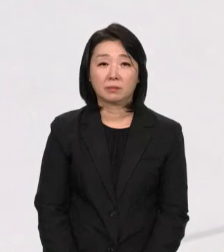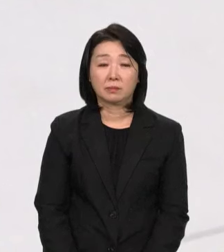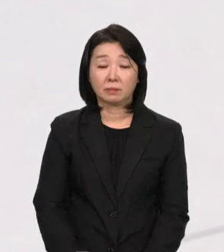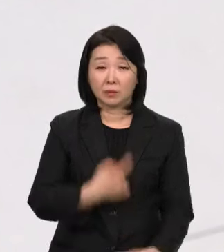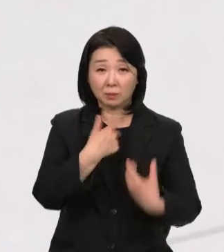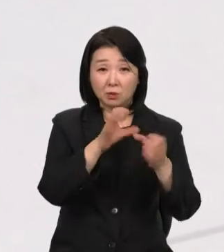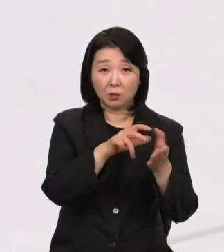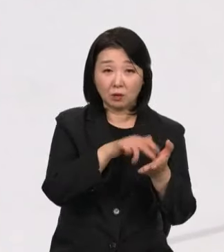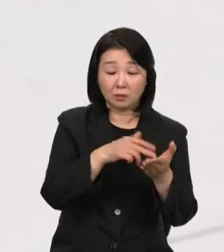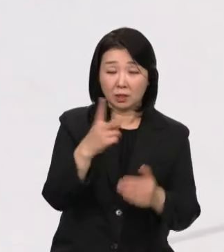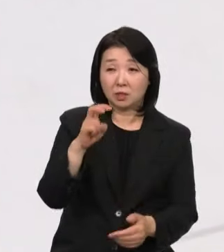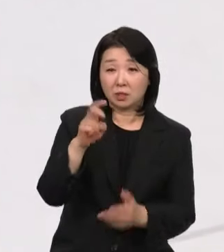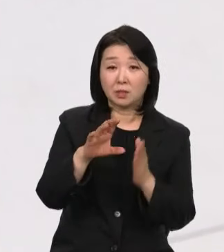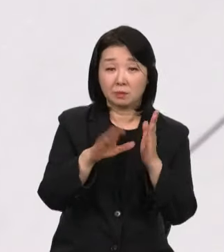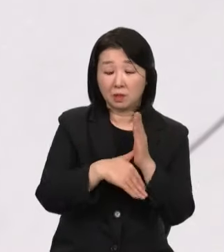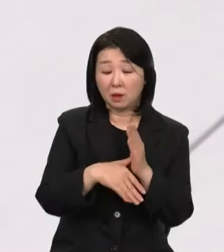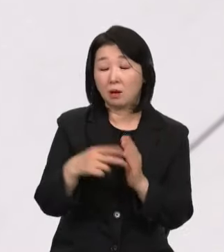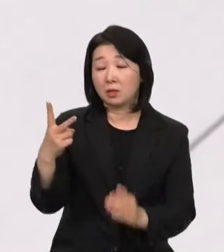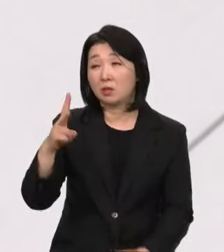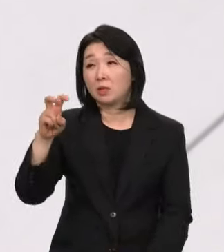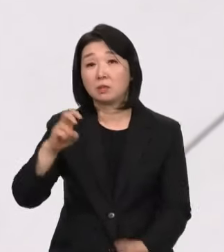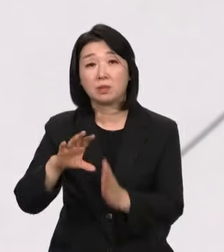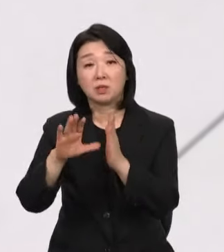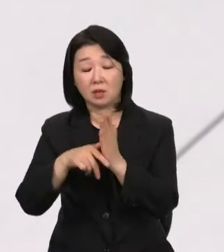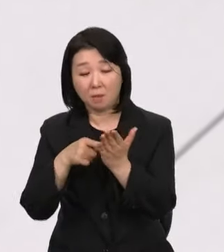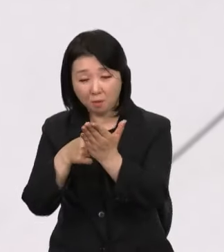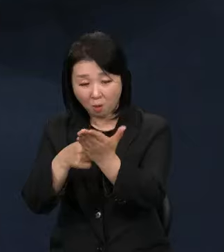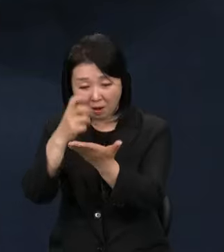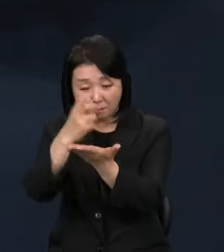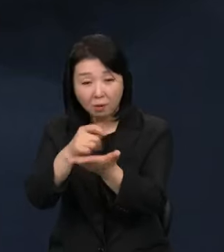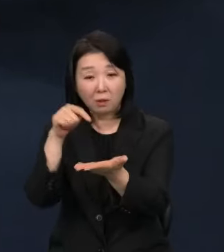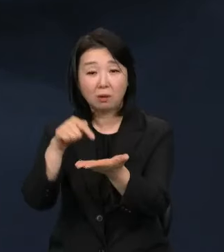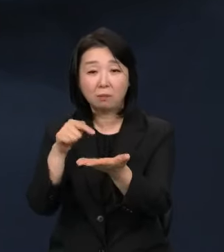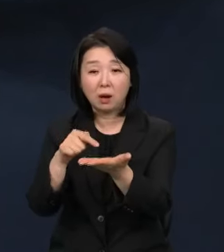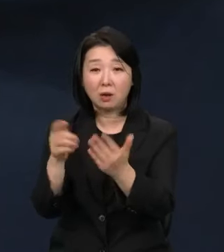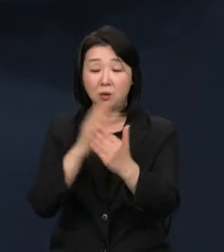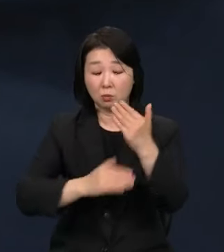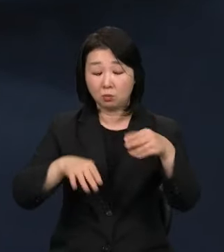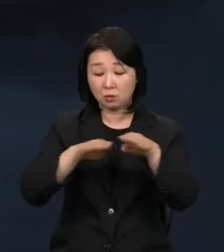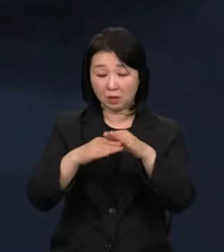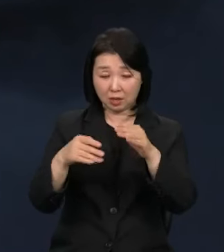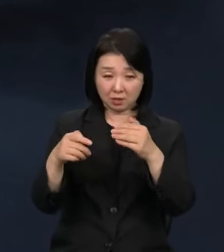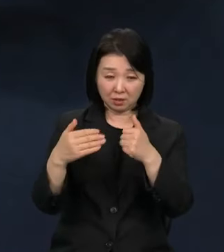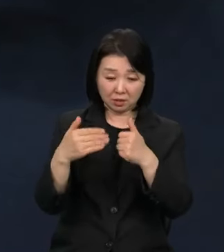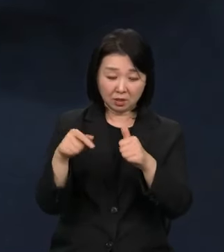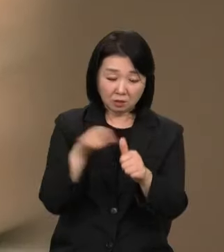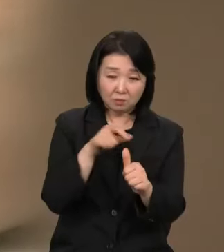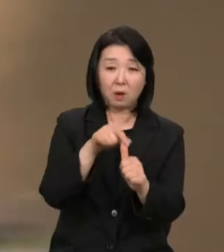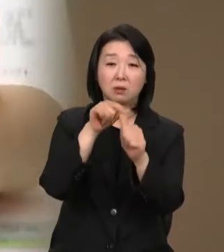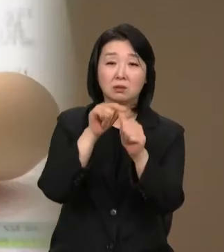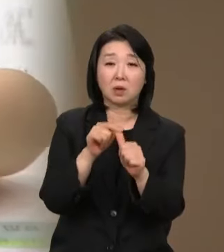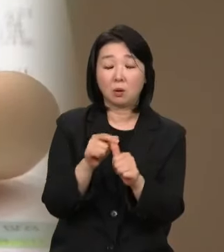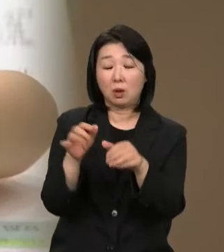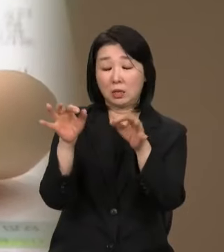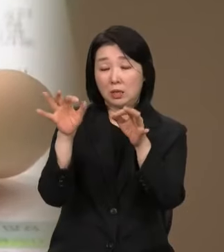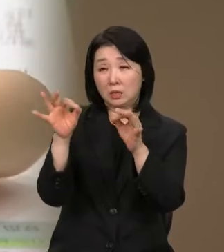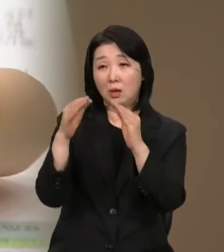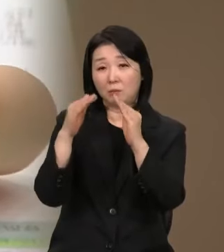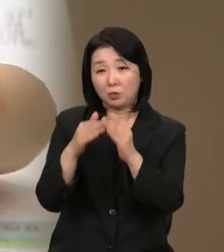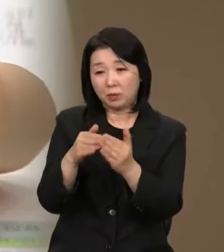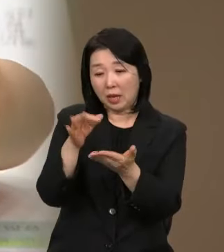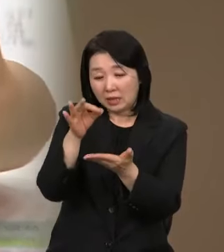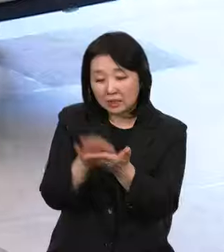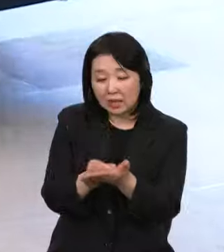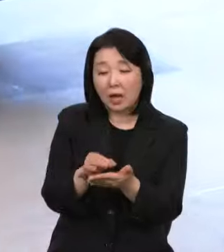민주당에서 2021년과 2022년에 발휘한 법안에는 공공기관 특별 채용 주택 저리 대출 등 혜택이 담겨